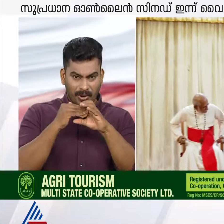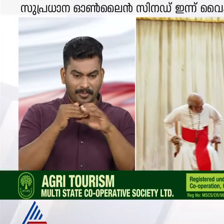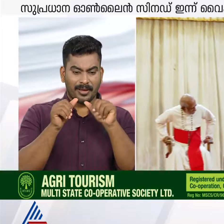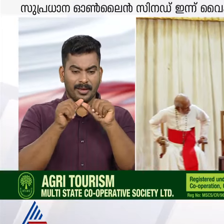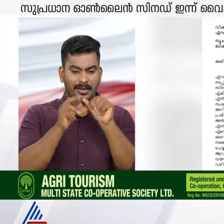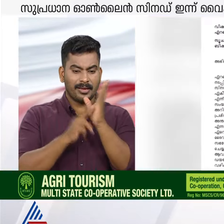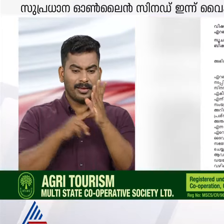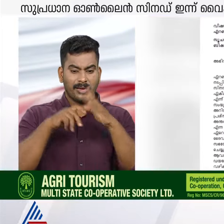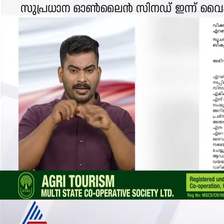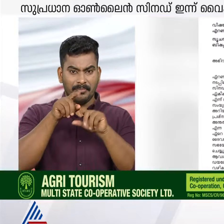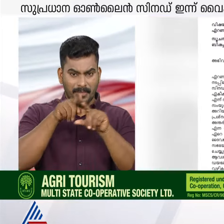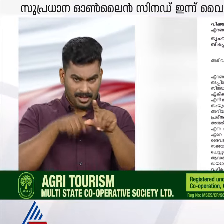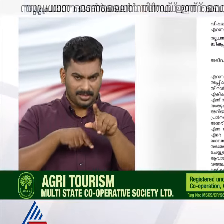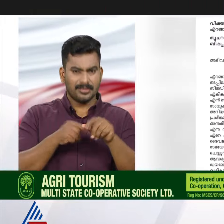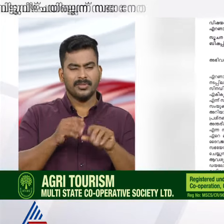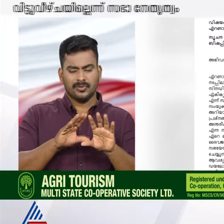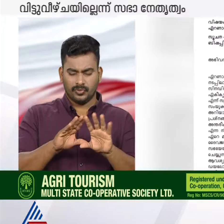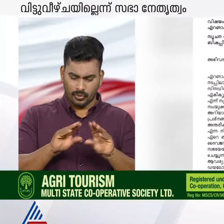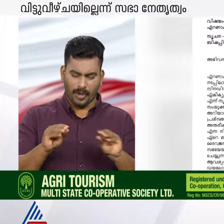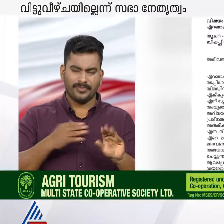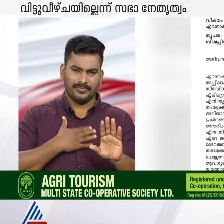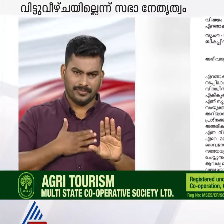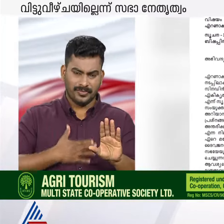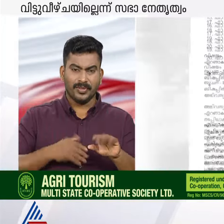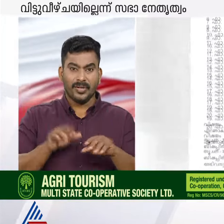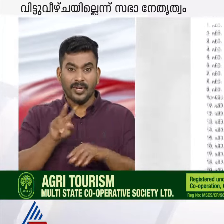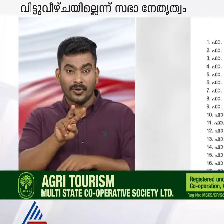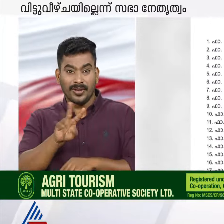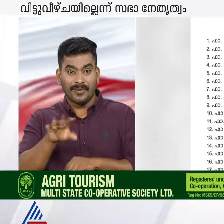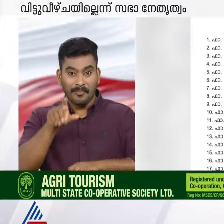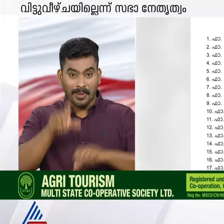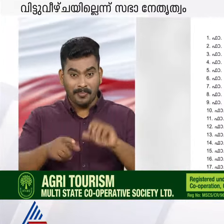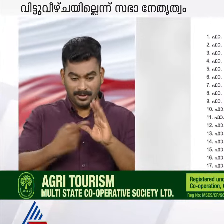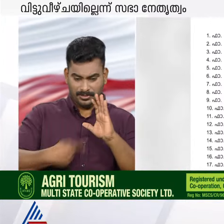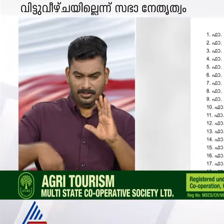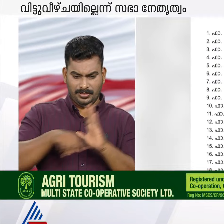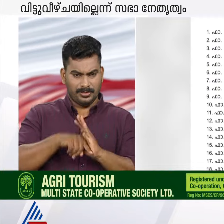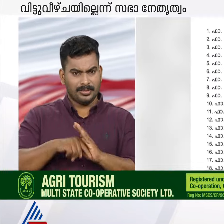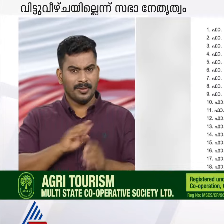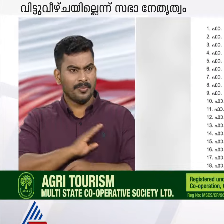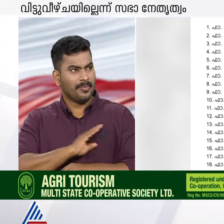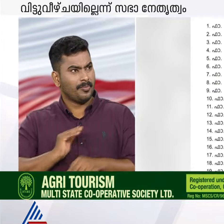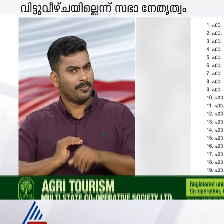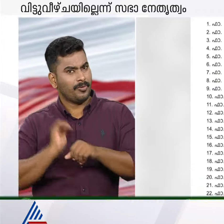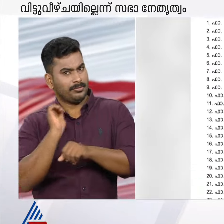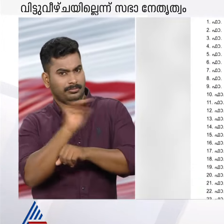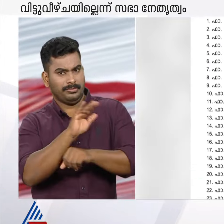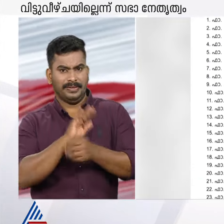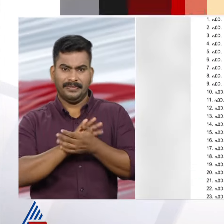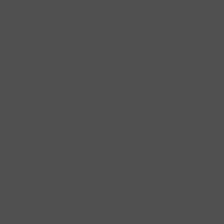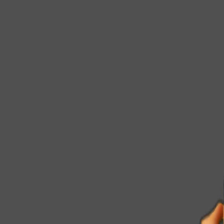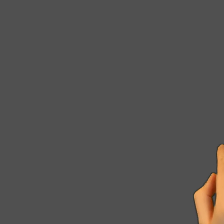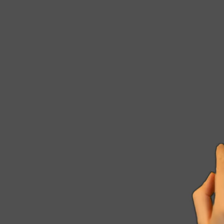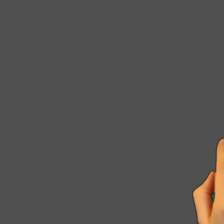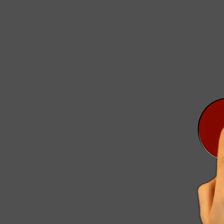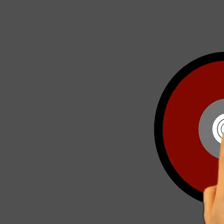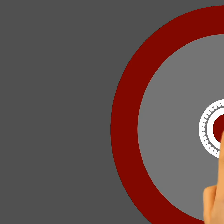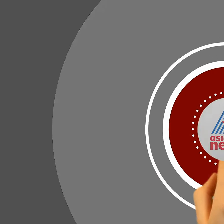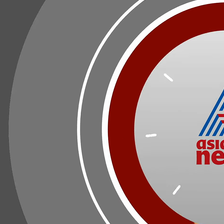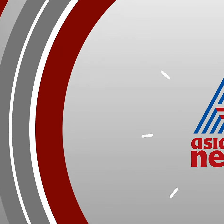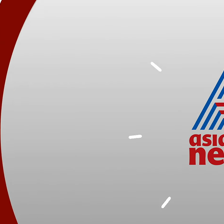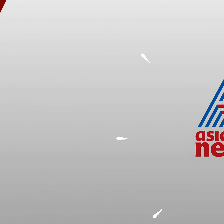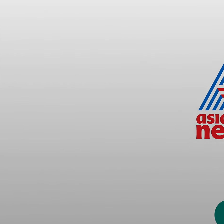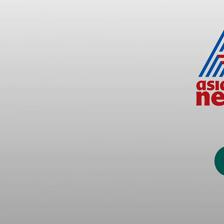പരിഗണിക്കണമെന്നും ആവശ്യപ്പെട്ട് മാനന്തവാടി രൂപതയിലെ 25 വൈദികർ ഒപ്പിട്ട കത്ത് സഭാ നേതൃത്വത്തിന് കൈമാറിയിട്ടുണ്ട്. ഏഷ്യാനെറ്റ് ന്യൂസ്, കൊച്ചി.